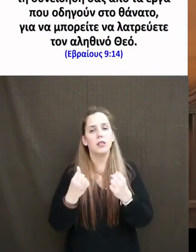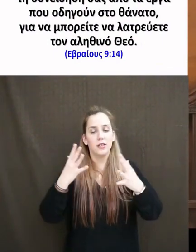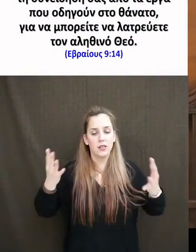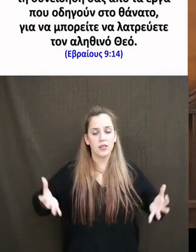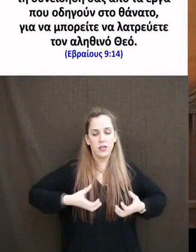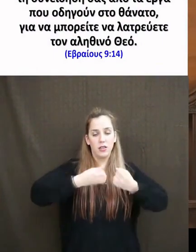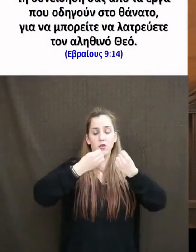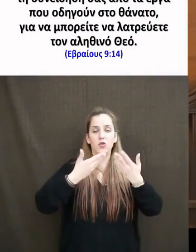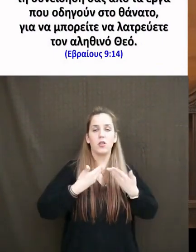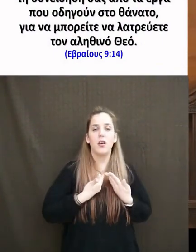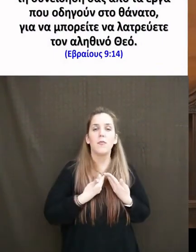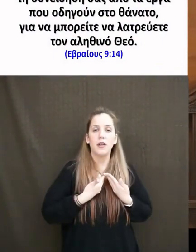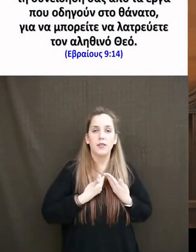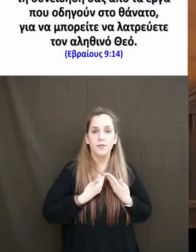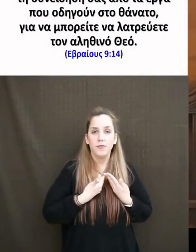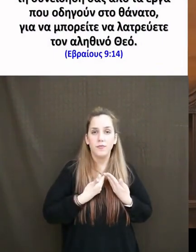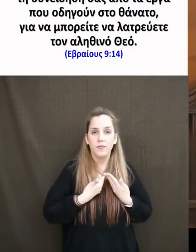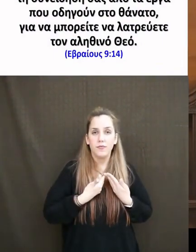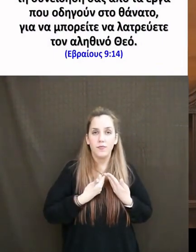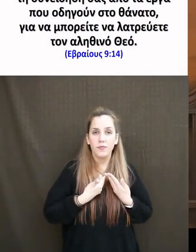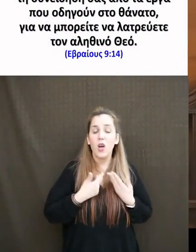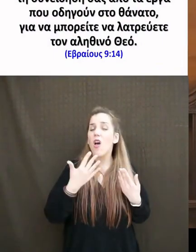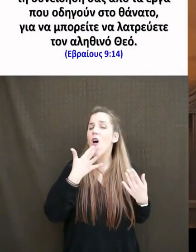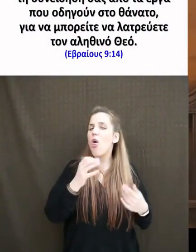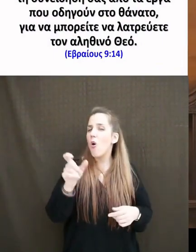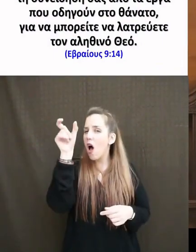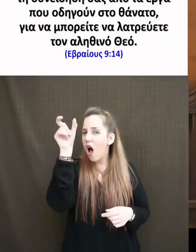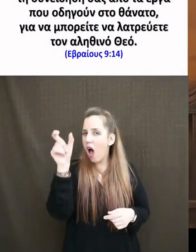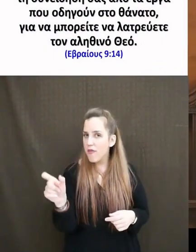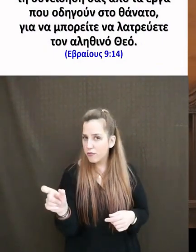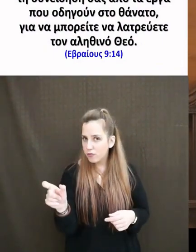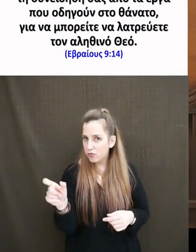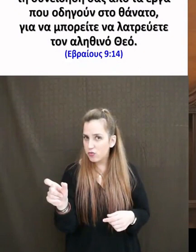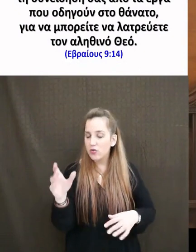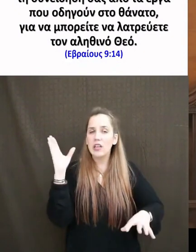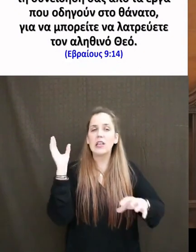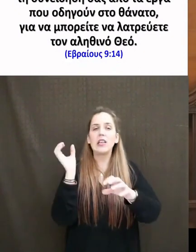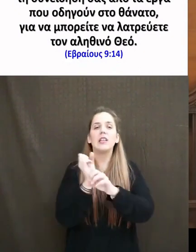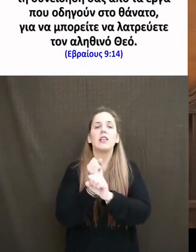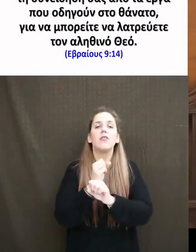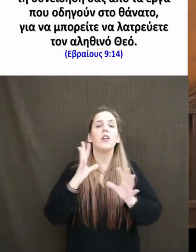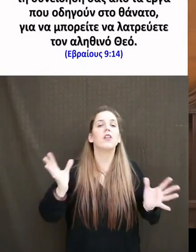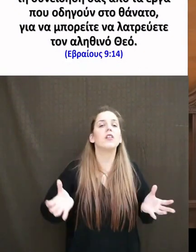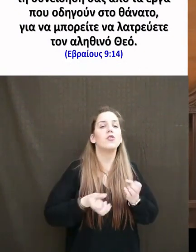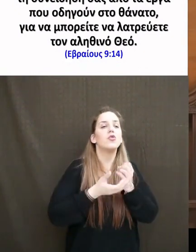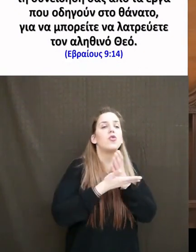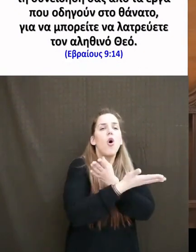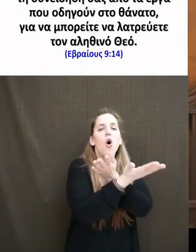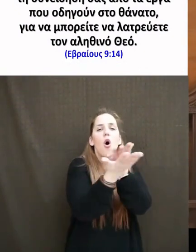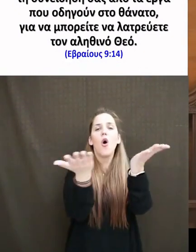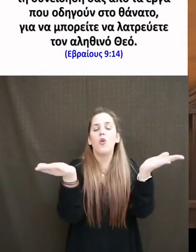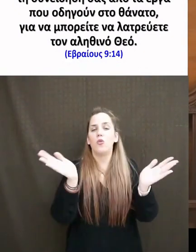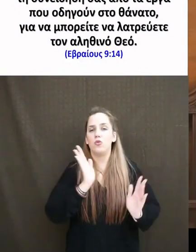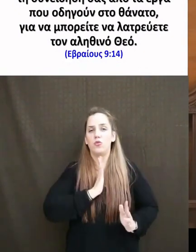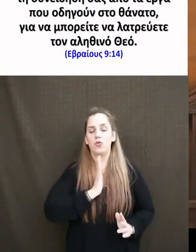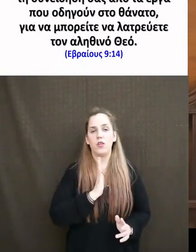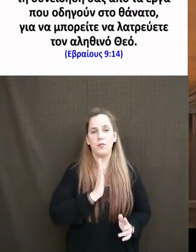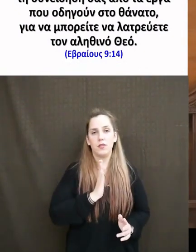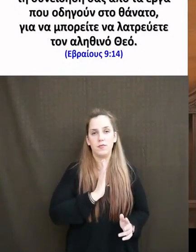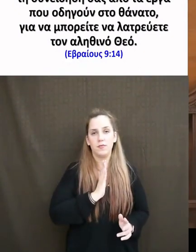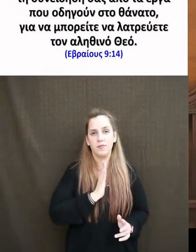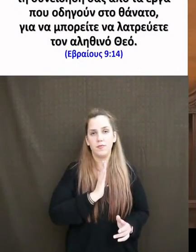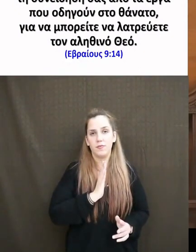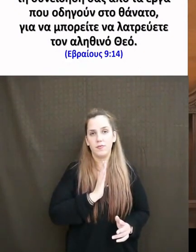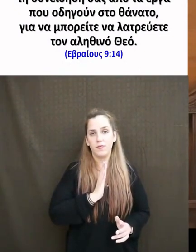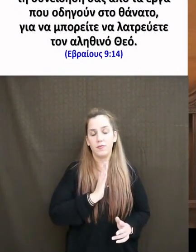τον εαυτό του άψογη θυσία στο Θεό και έτσι μπορεί να καθαρίσει τη συνείδησή σας από τα έργα που οδηγούν